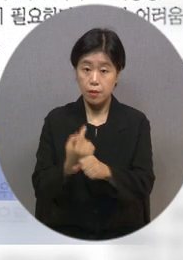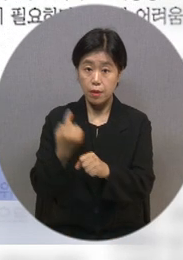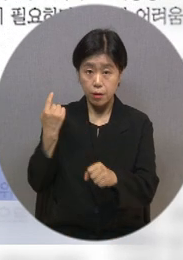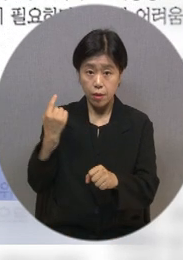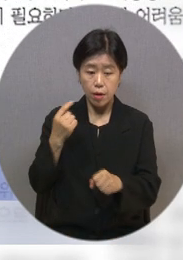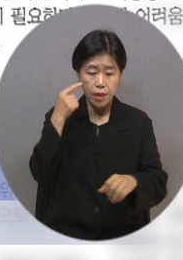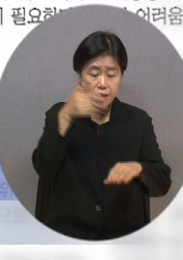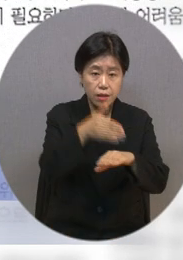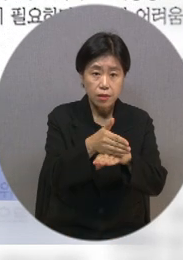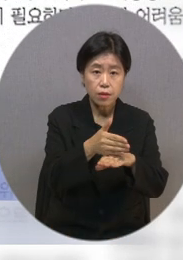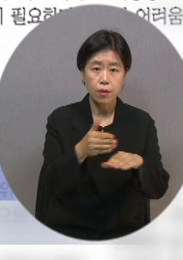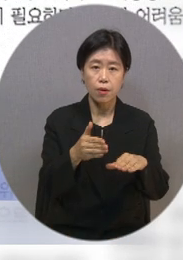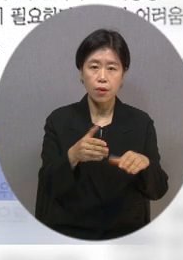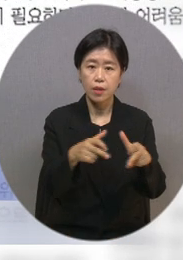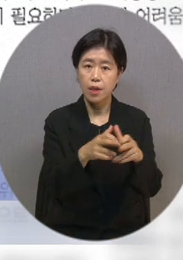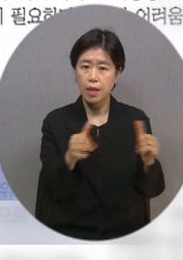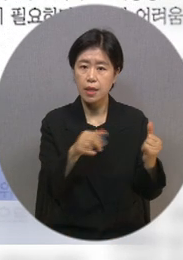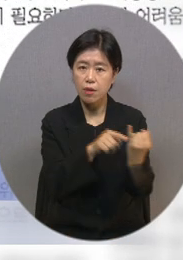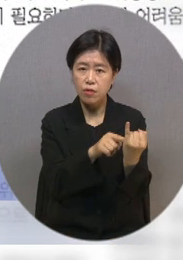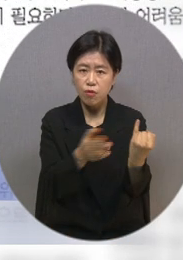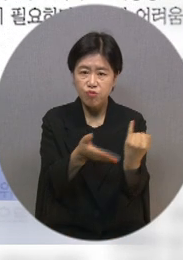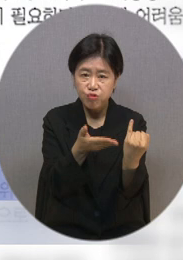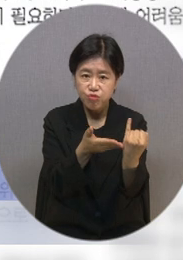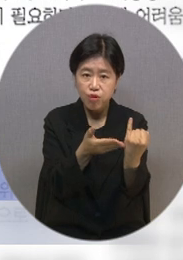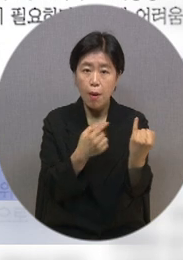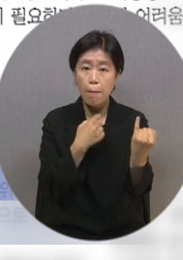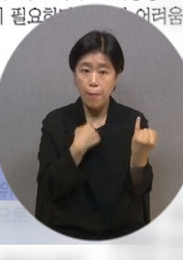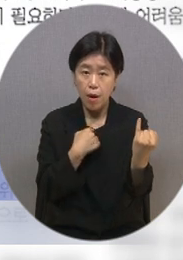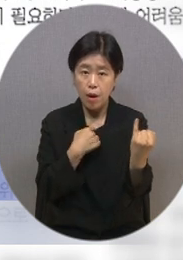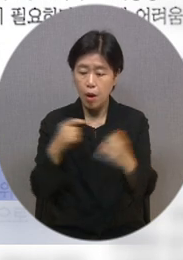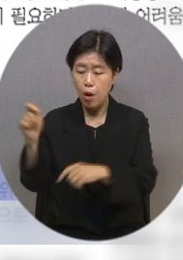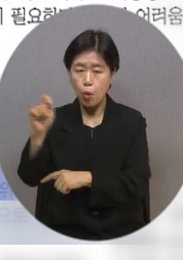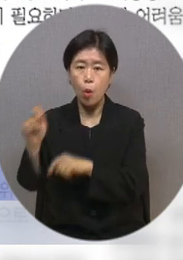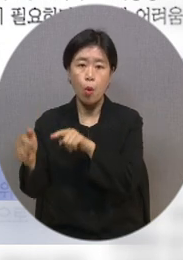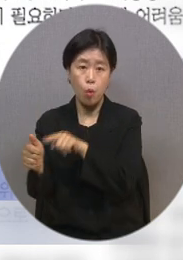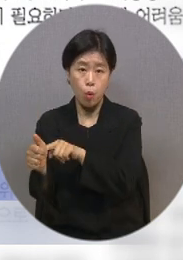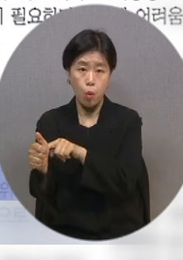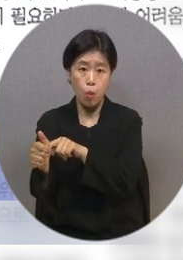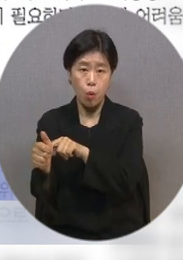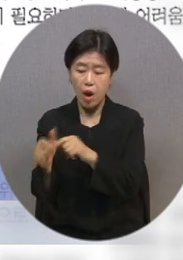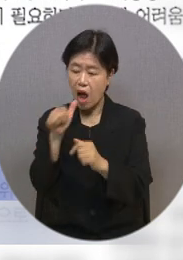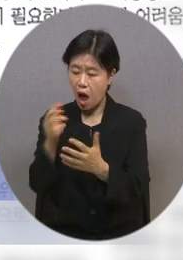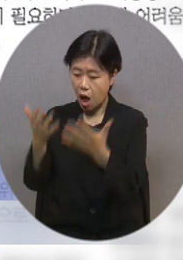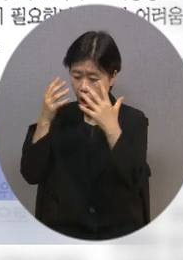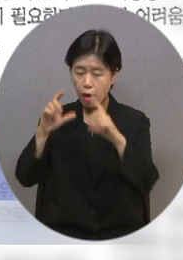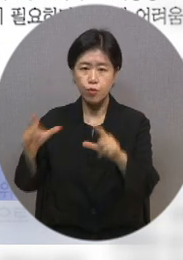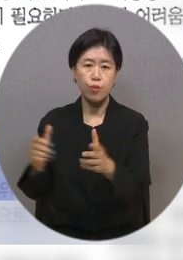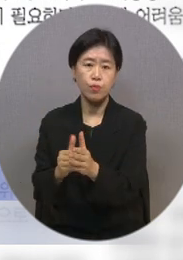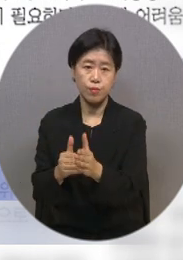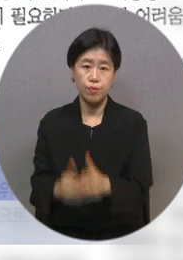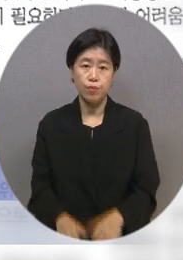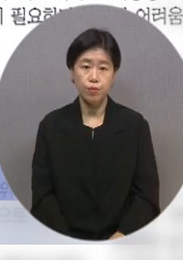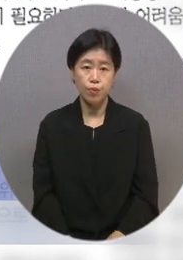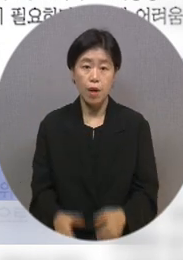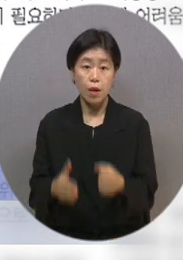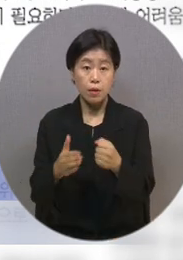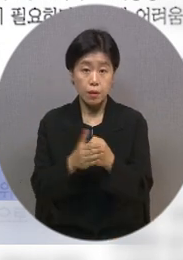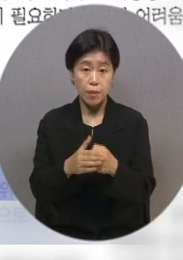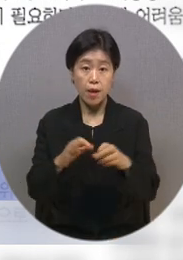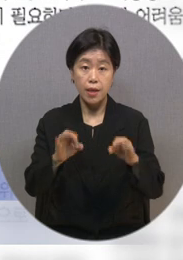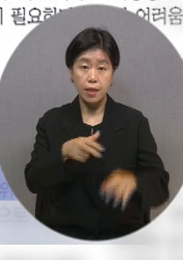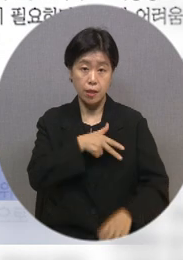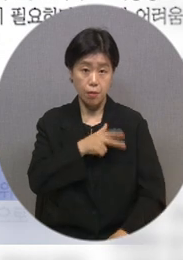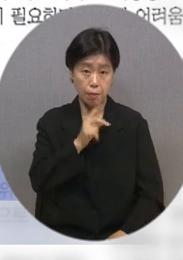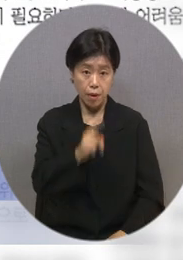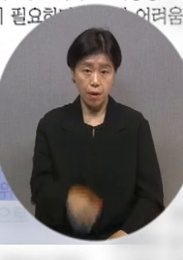지적 장애 여성을 추행한 혐의로 장애인 콜택시 기사가 징역형 선고를 받기도 했는데요 이에 김의원은